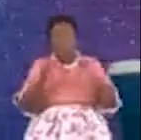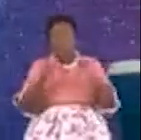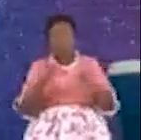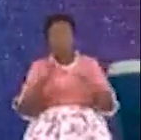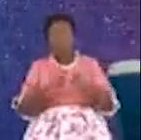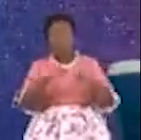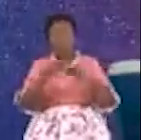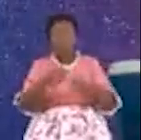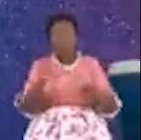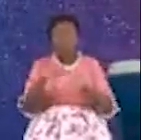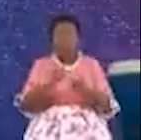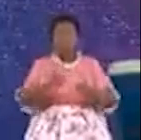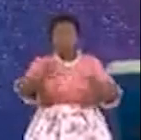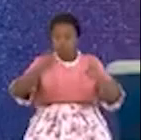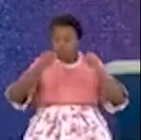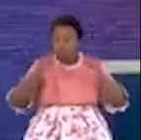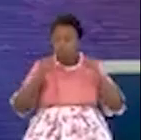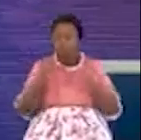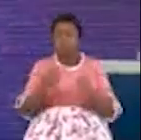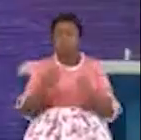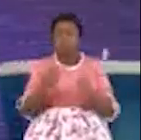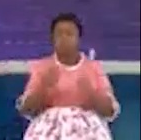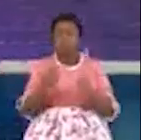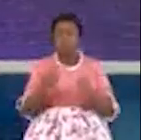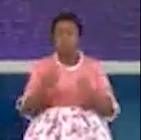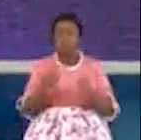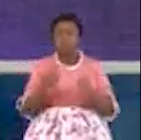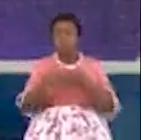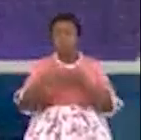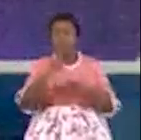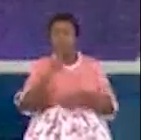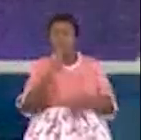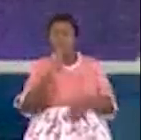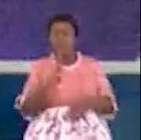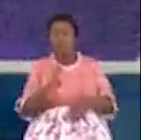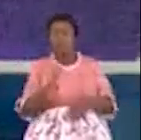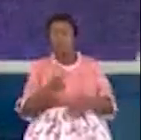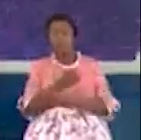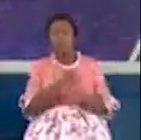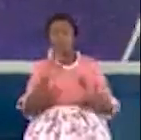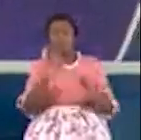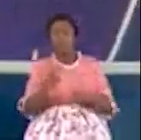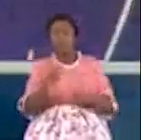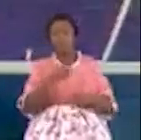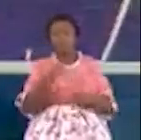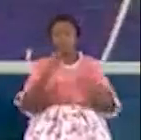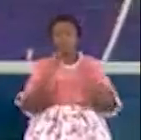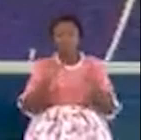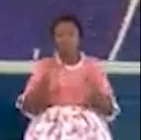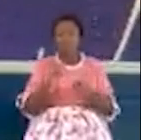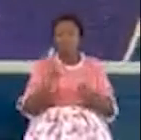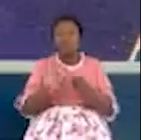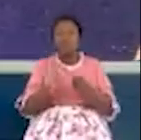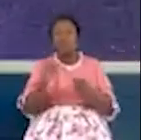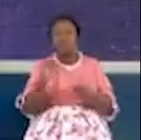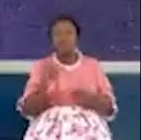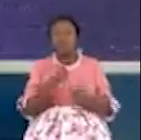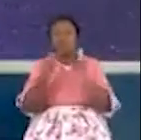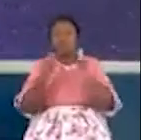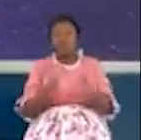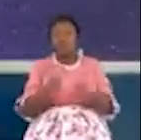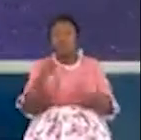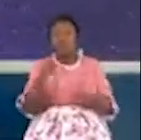ume ndị niile ndị a zọpụtara. Ike a ga-agbaga ume, ga wee gazima, ga